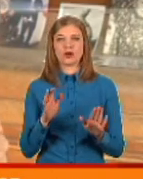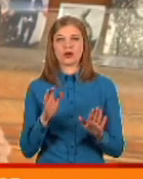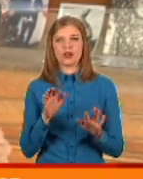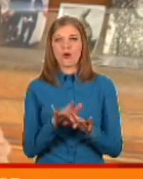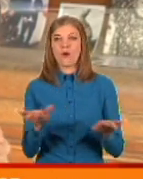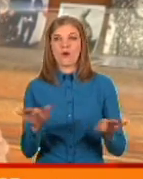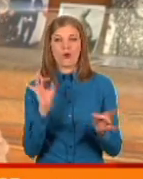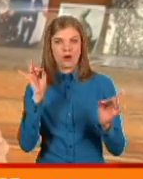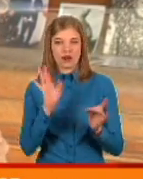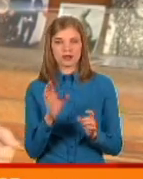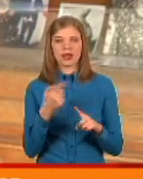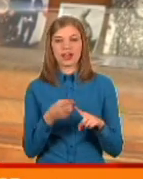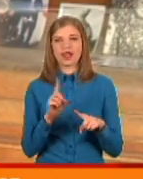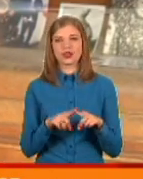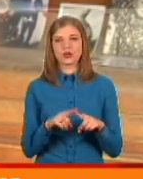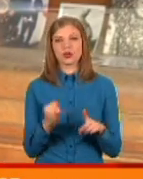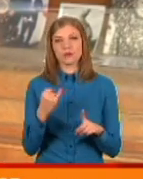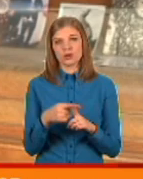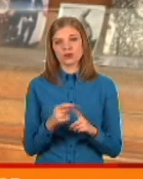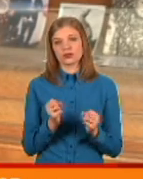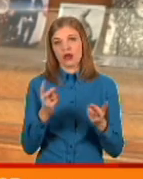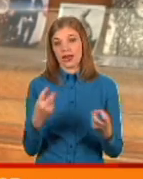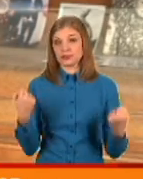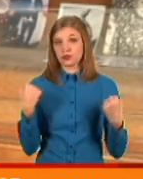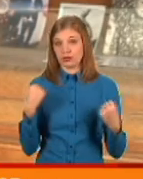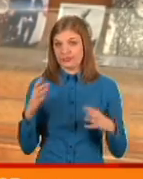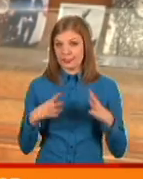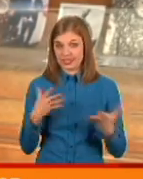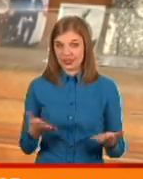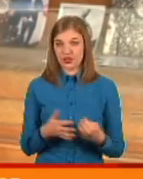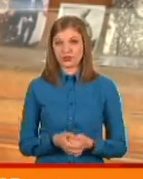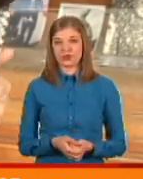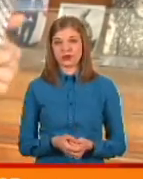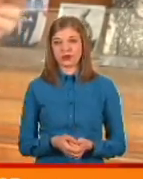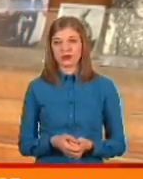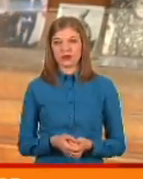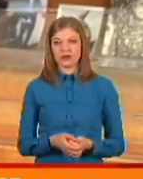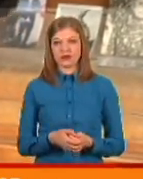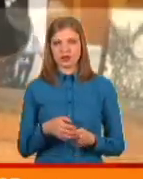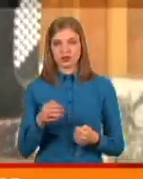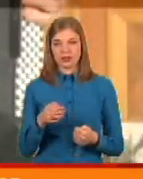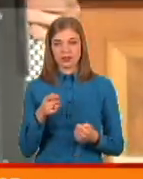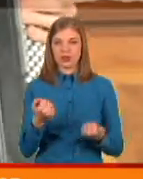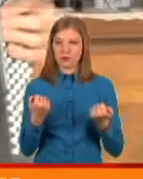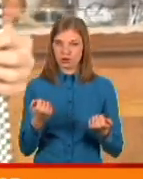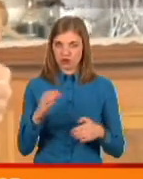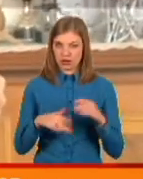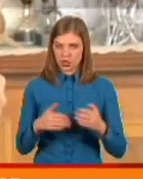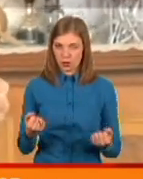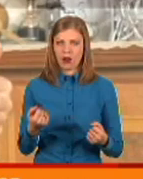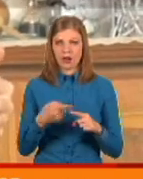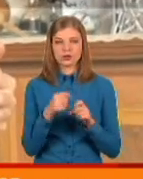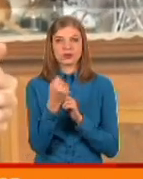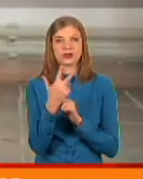як ви слышали, вот. А ще і як спортивний тренажер. Отжати його, як би вот, подержати на руках,